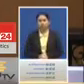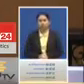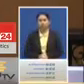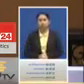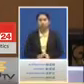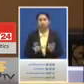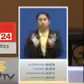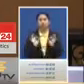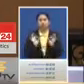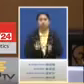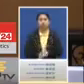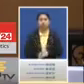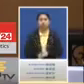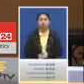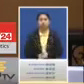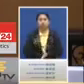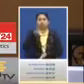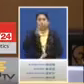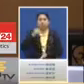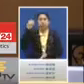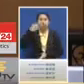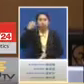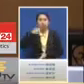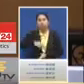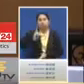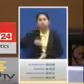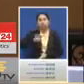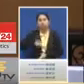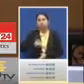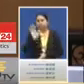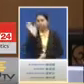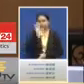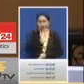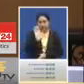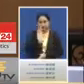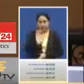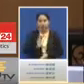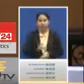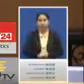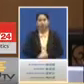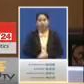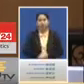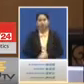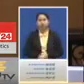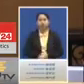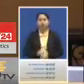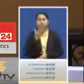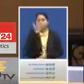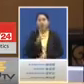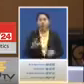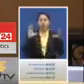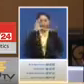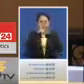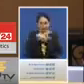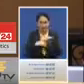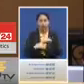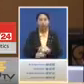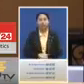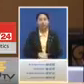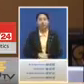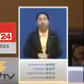ยอย่างนี้นะครับอย่าซ้ำซากนะฮะเพราะว่ามันก็ดึกแล้วนะครับ